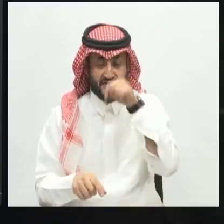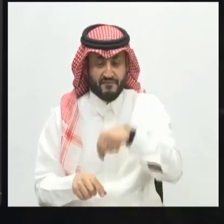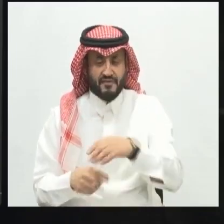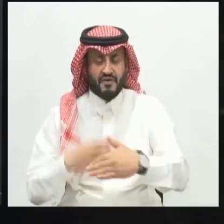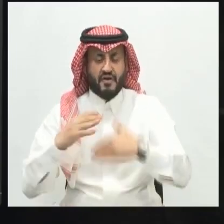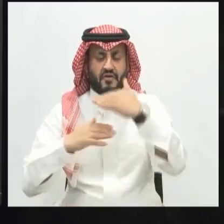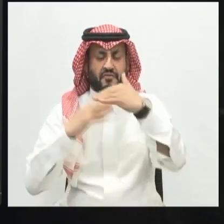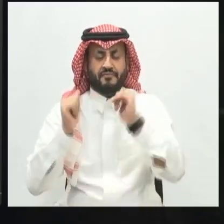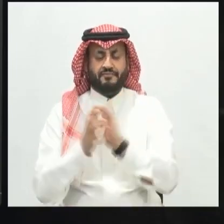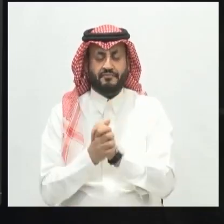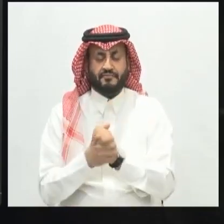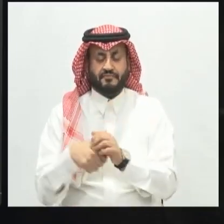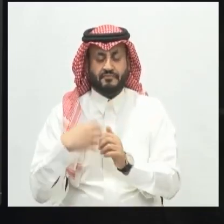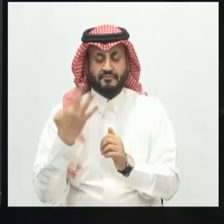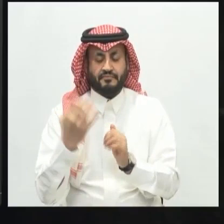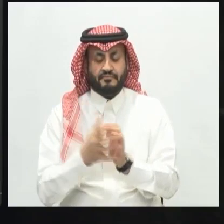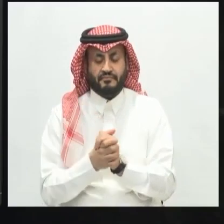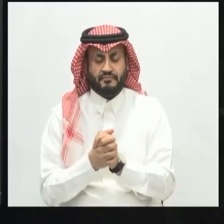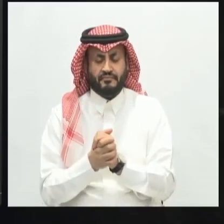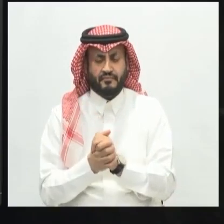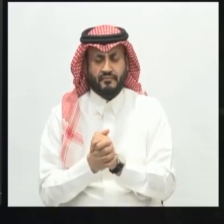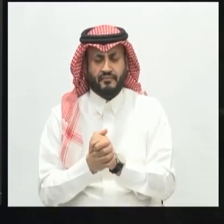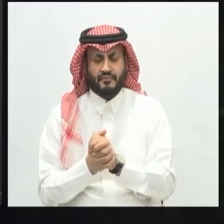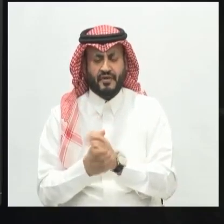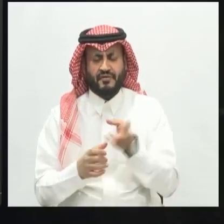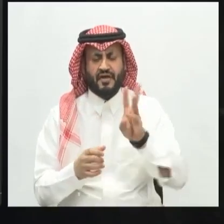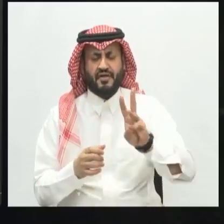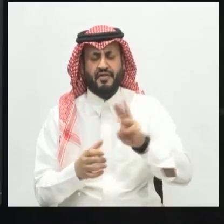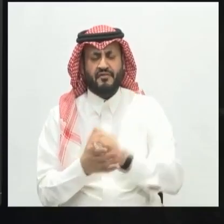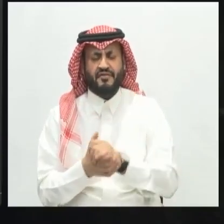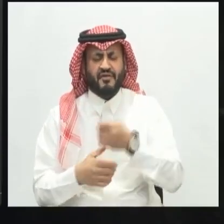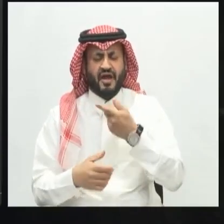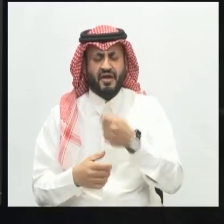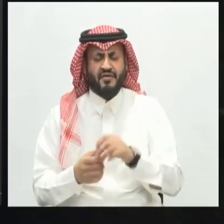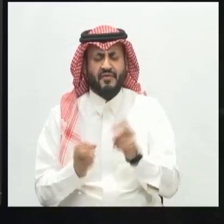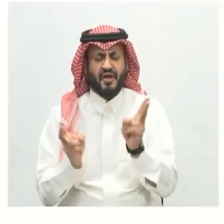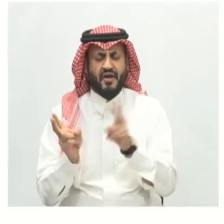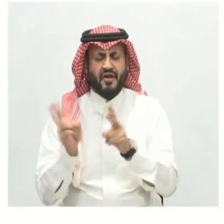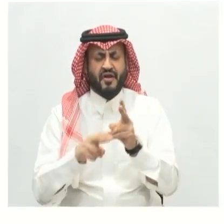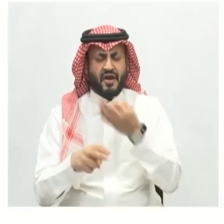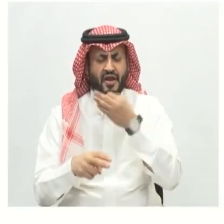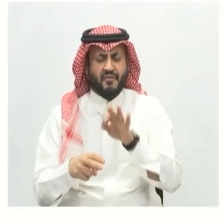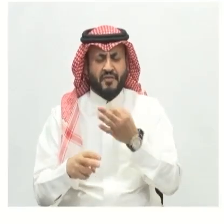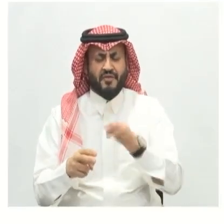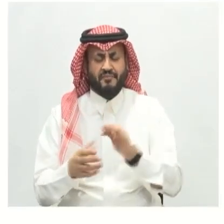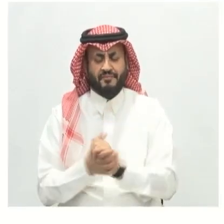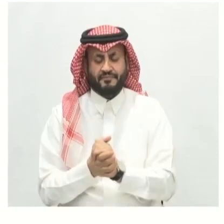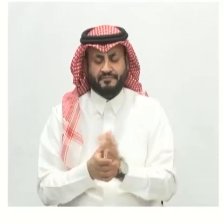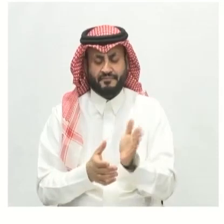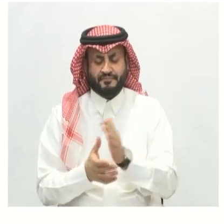الذوق العام رابعا ضعف التناصح والاهتمام بتنميه الذوق العام